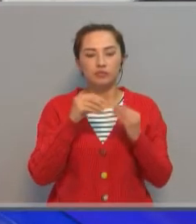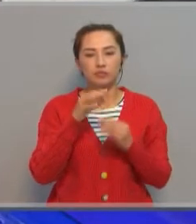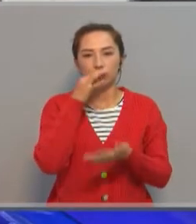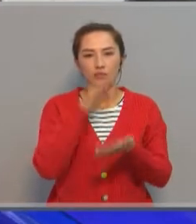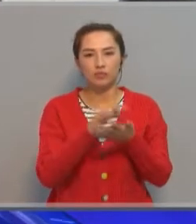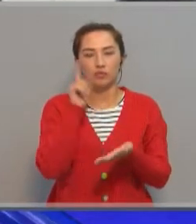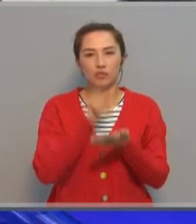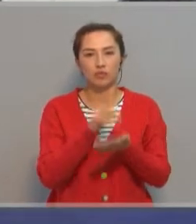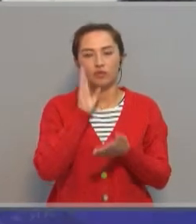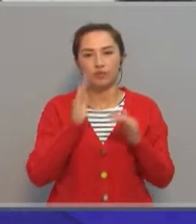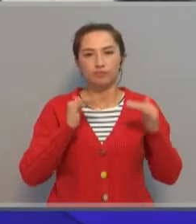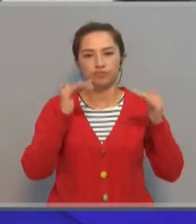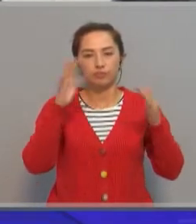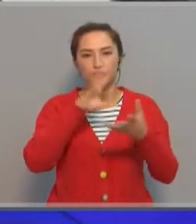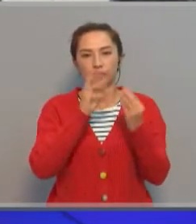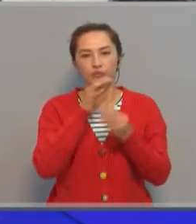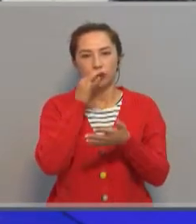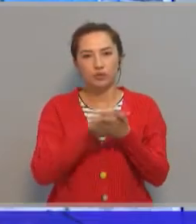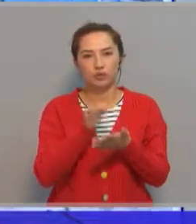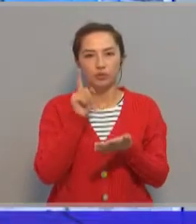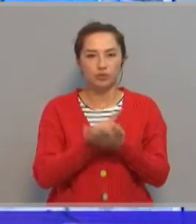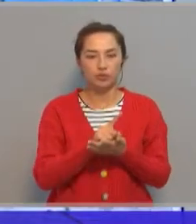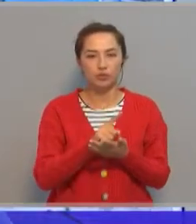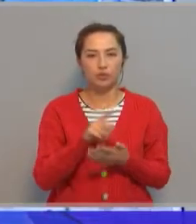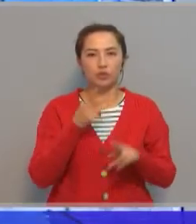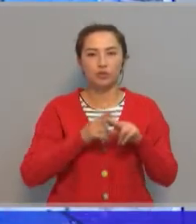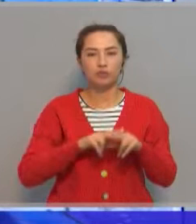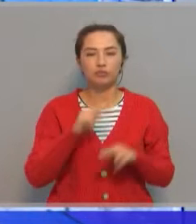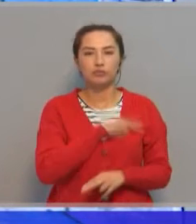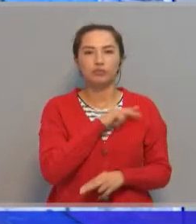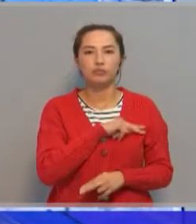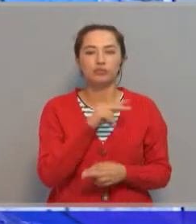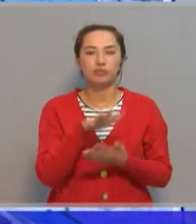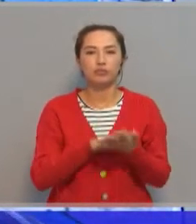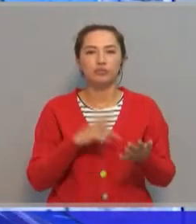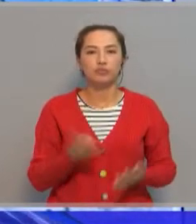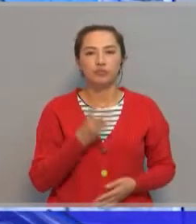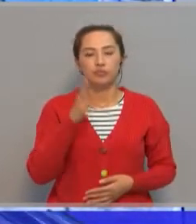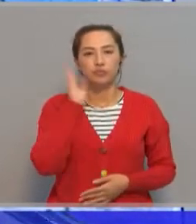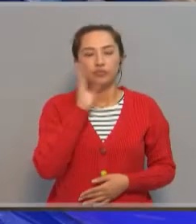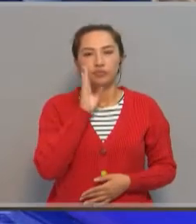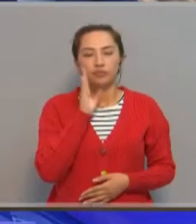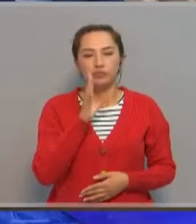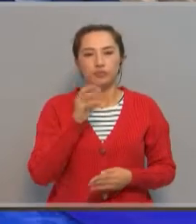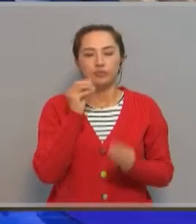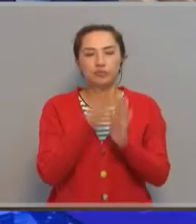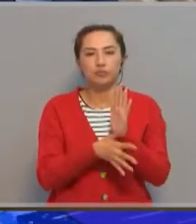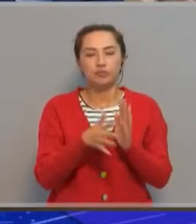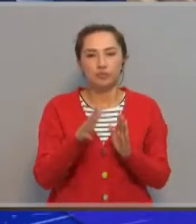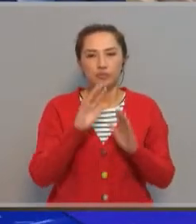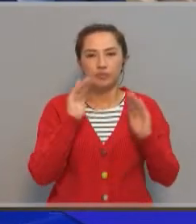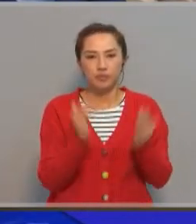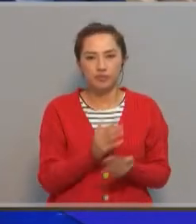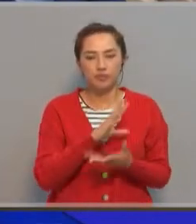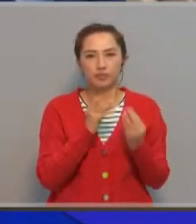жағдай болды. Аталмыш су нысандарында қазір ауқымды жұмыс атқарылуда. Осының нәтижесінде су шығын азайтылып үнемделді. Жыл